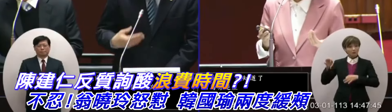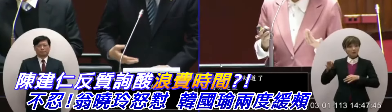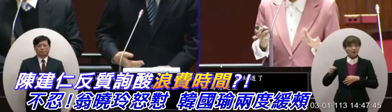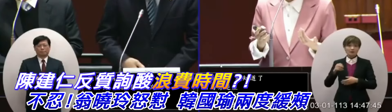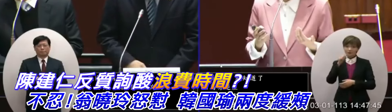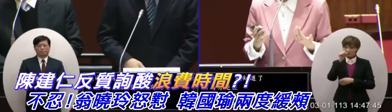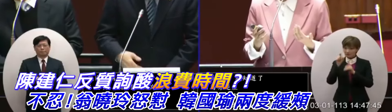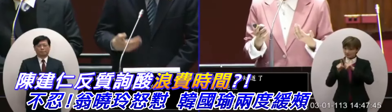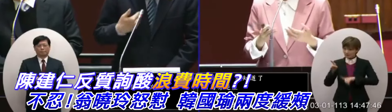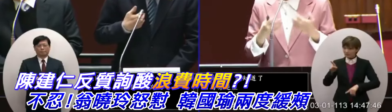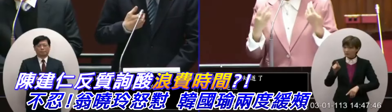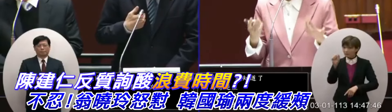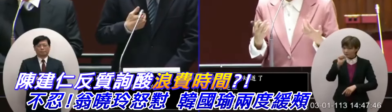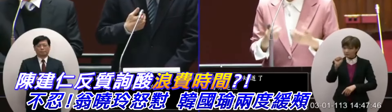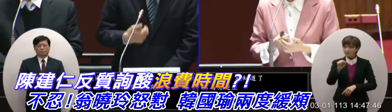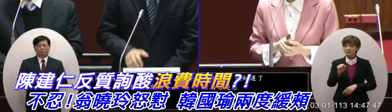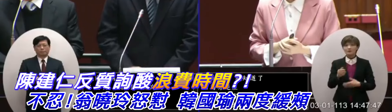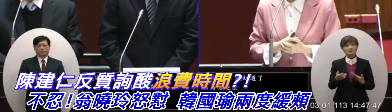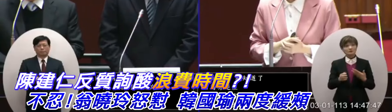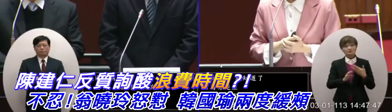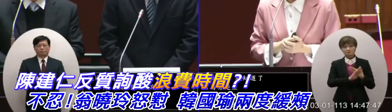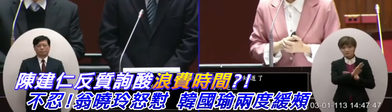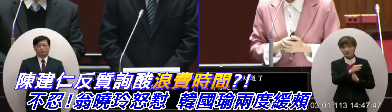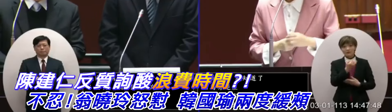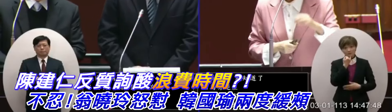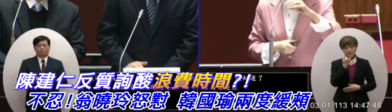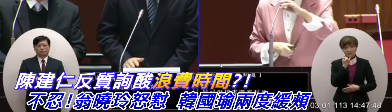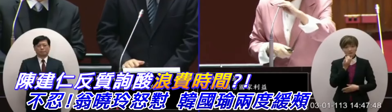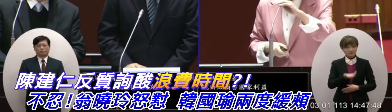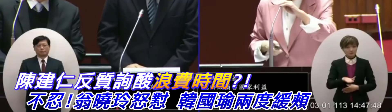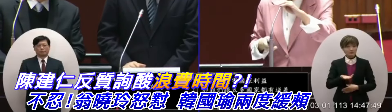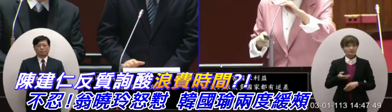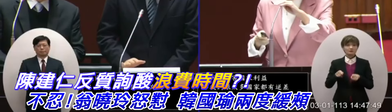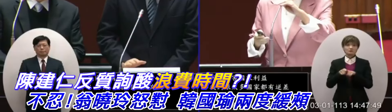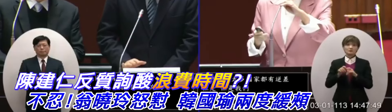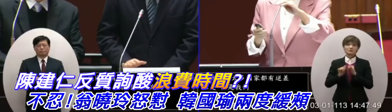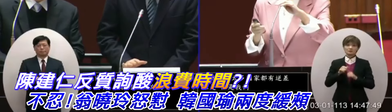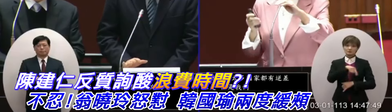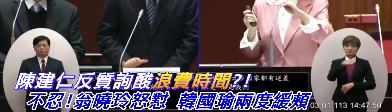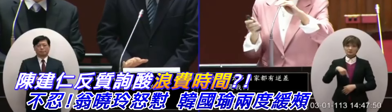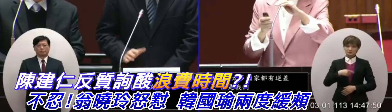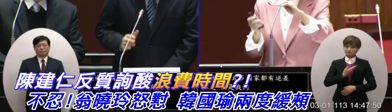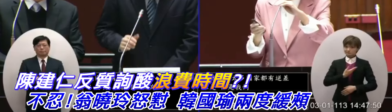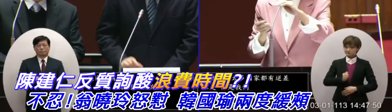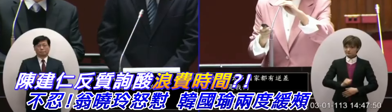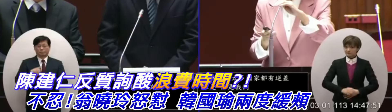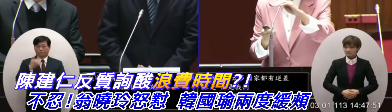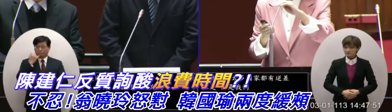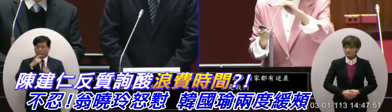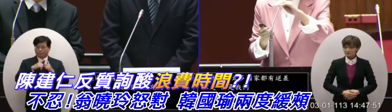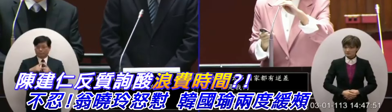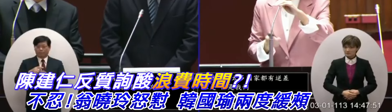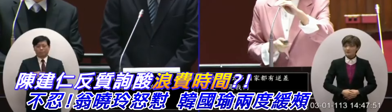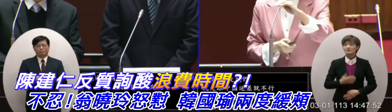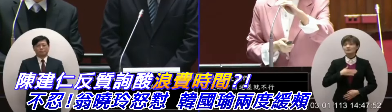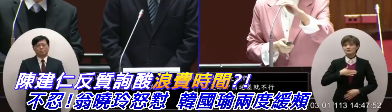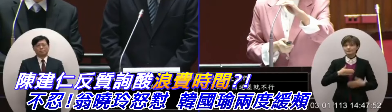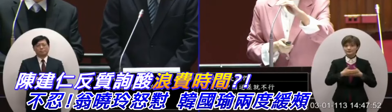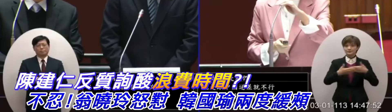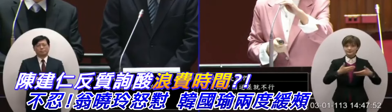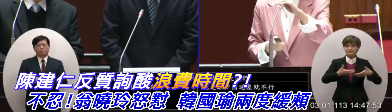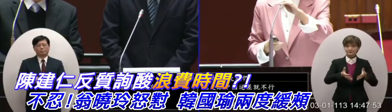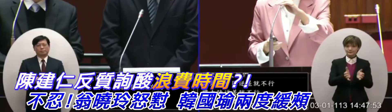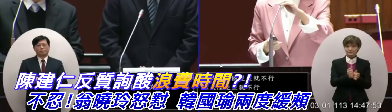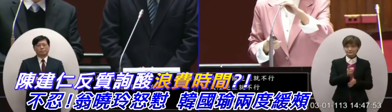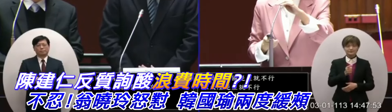是不能够让一般的民众所接受 啊。 好，那么当然除了我知道交通部的为难，